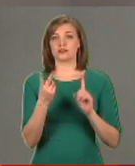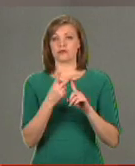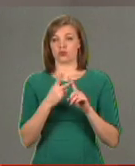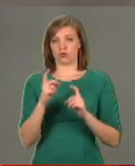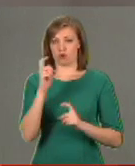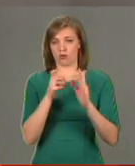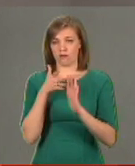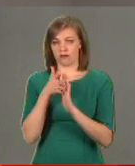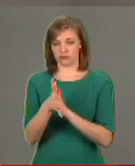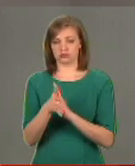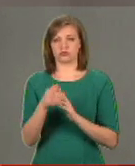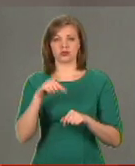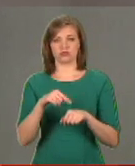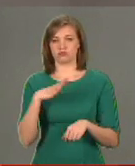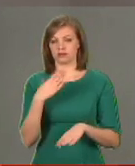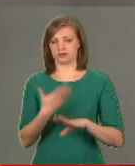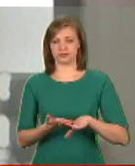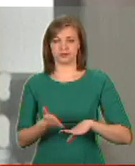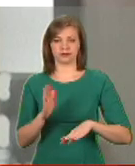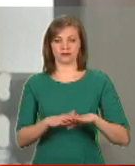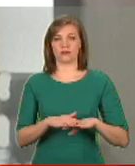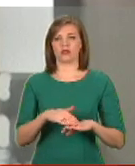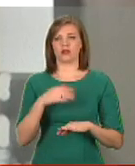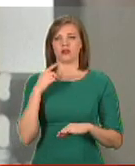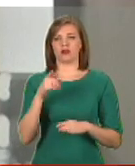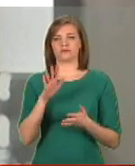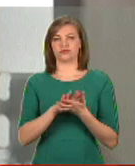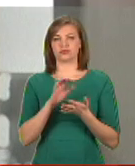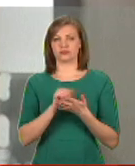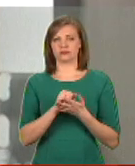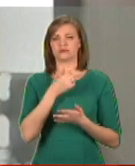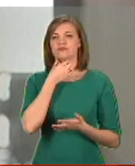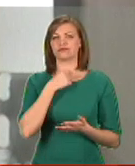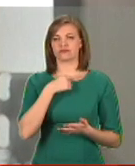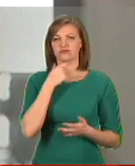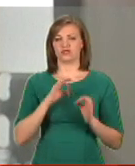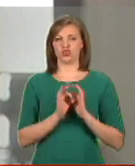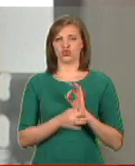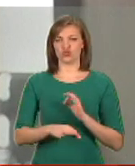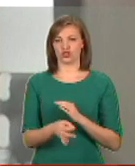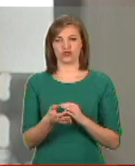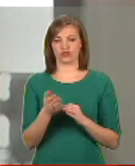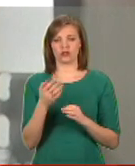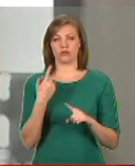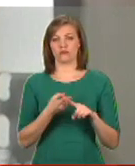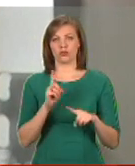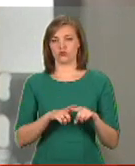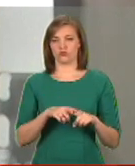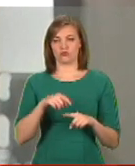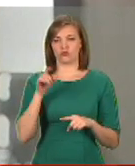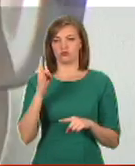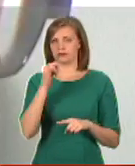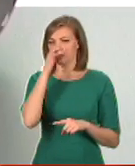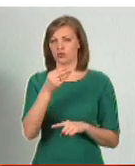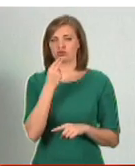блоку состояние було дуже тяжке. Він поражається слизистою полості рта, кишечника, в общем. Поэтому він не може